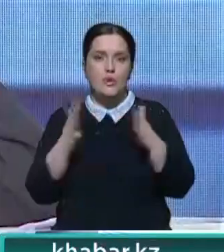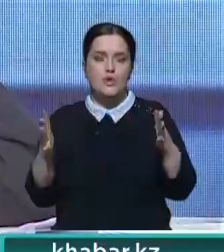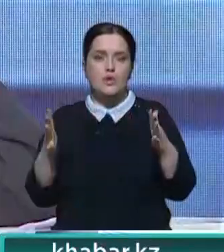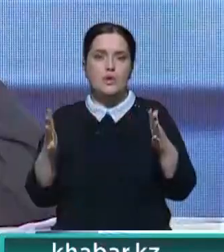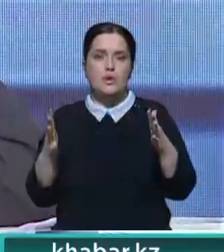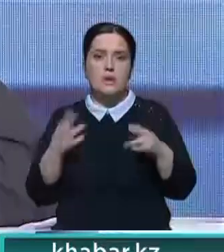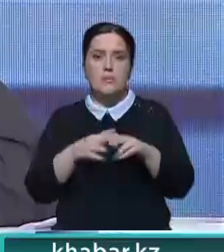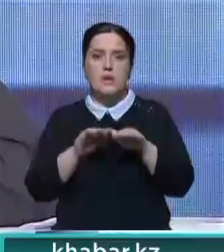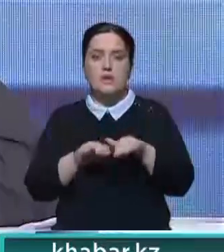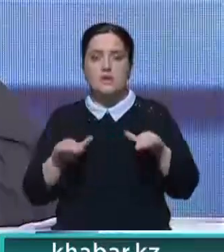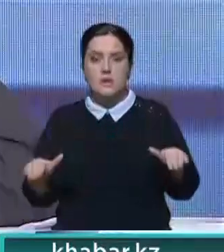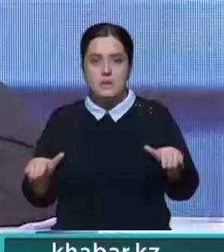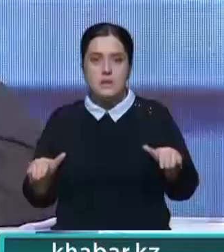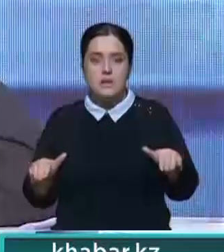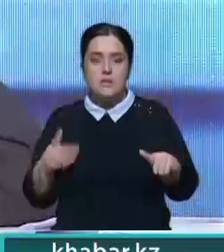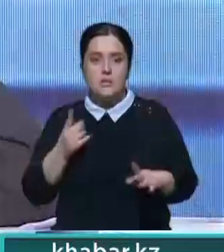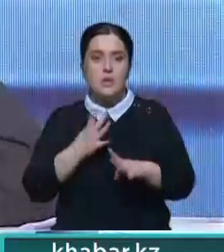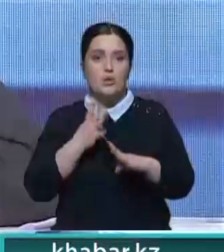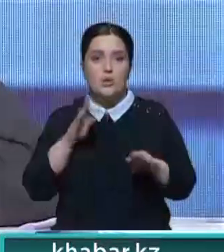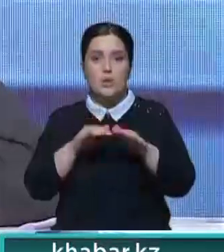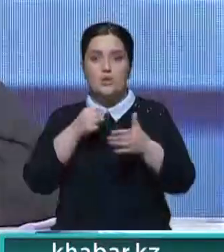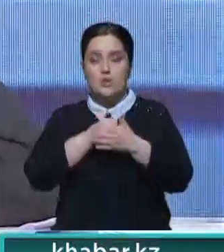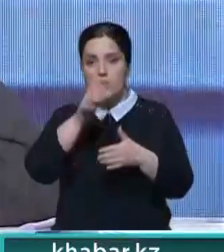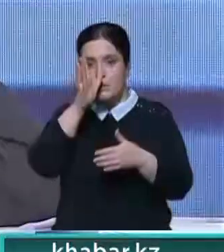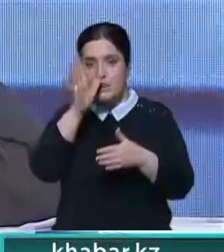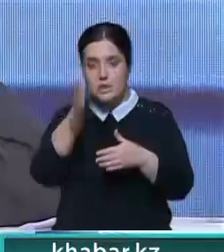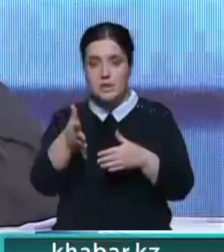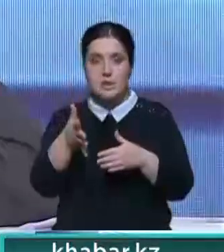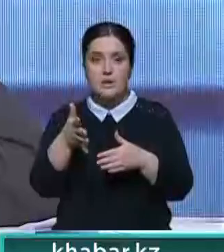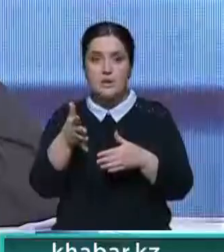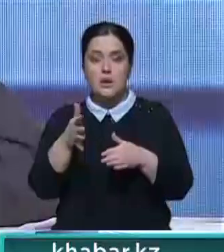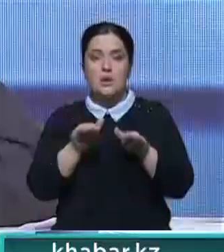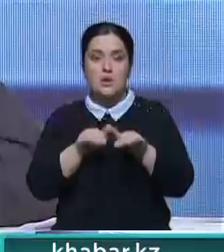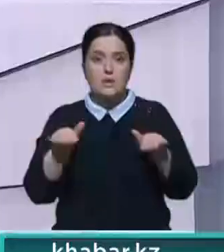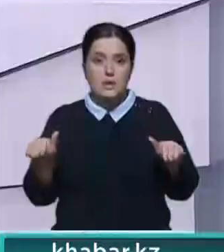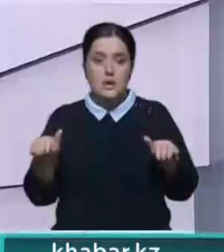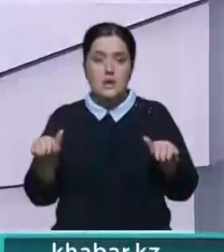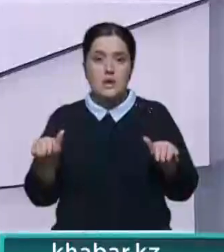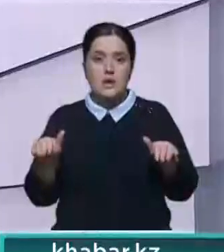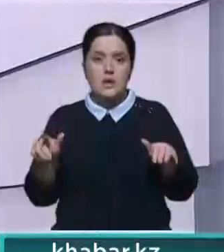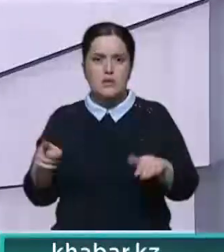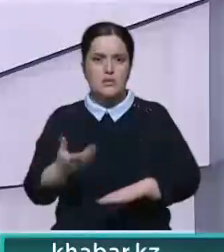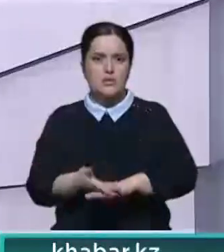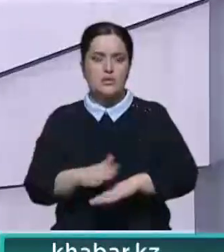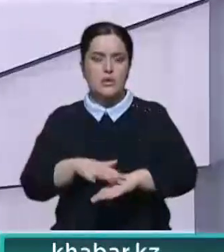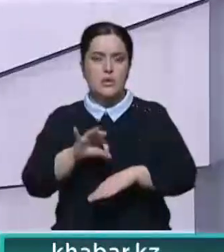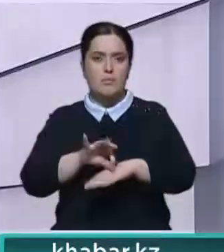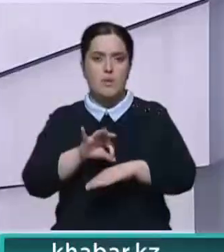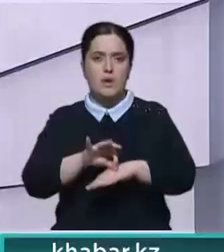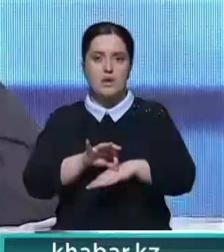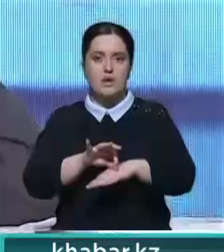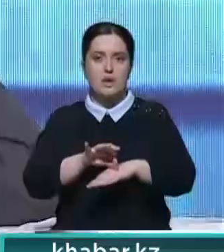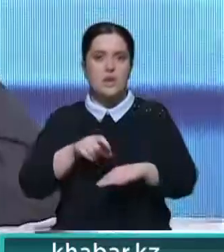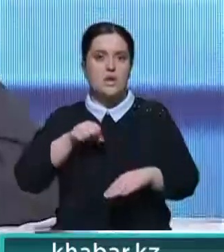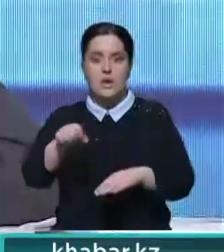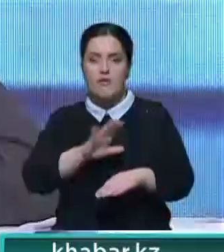поражают детское население, и в первую очередь детей до 5 лет. И поэтому вот у детей до 5 лет это протекает более тяжело. Не водите